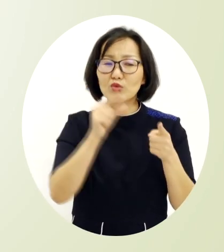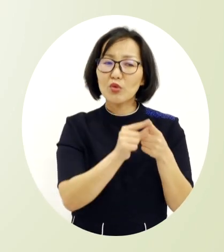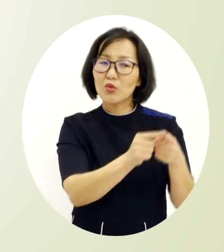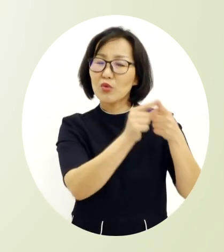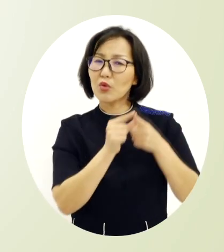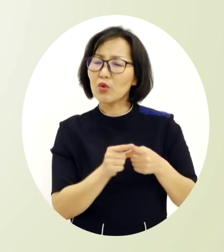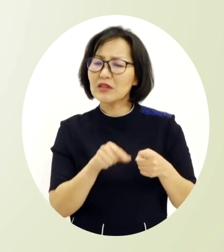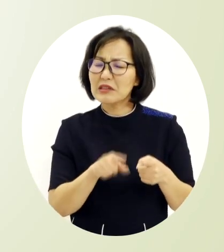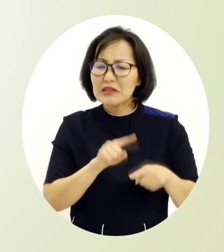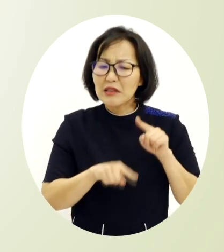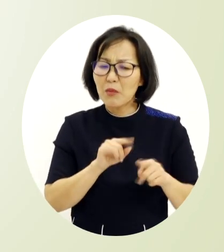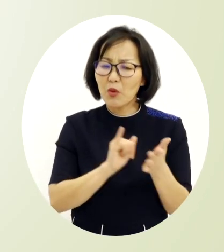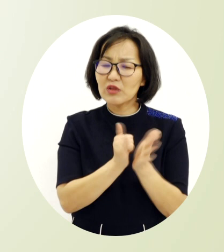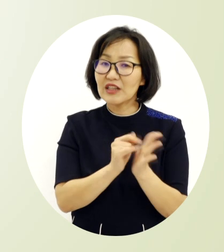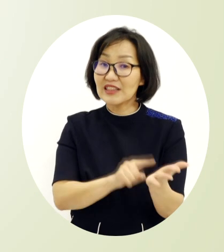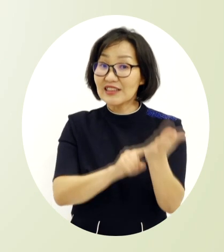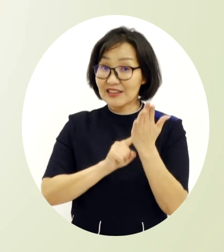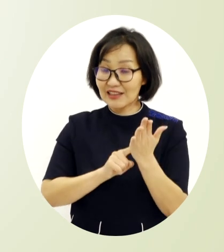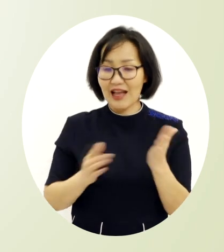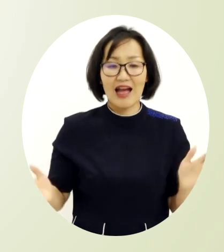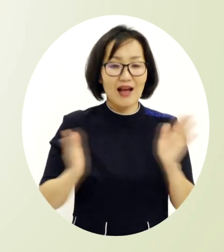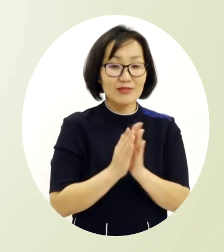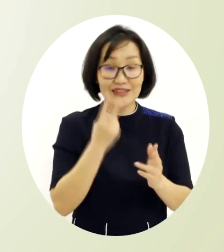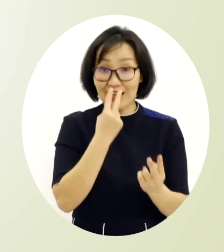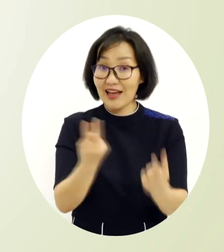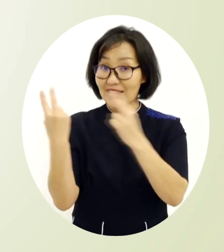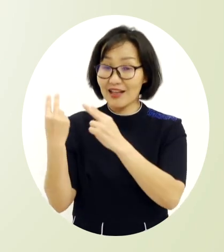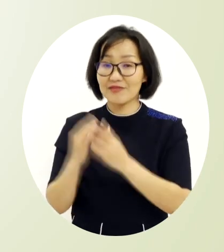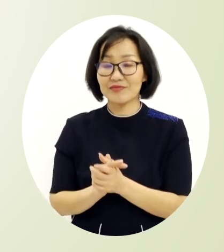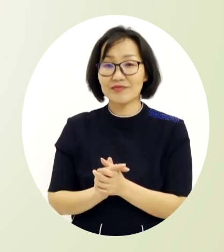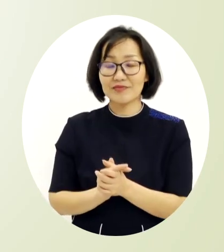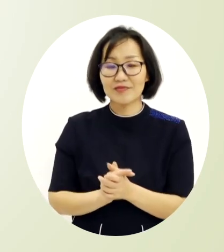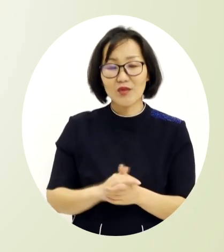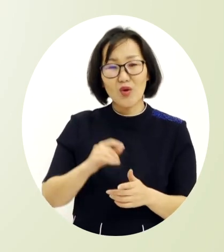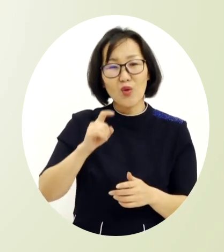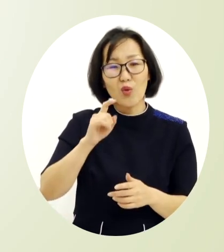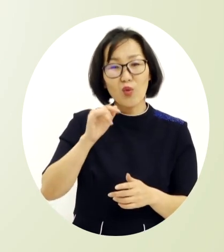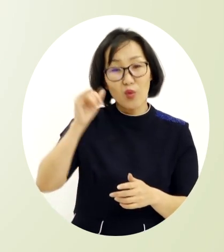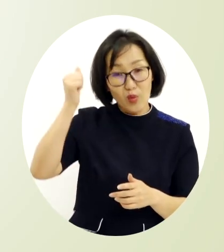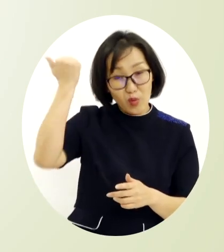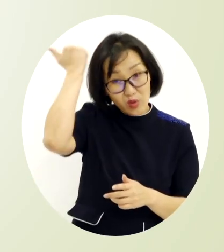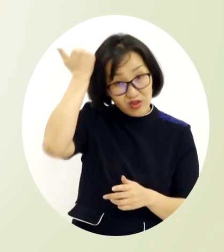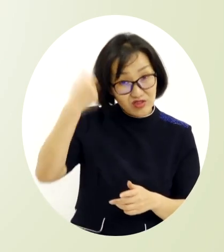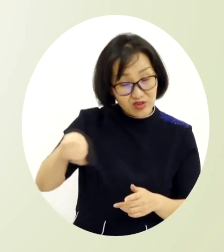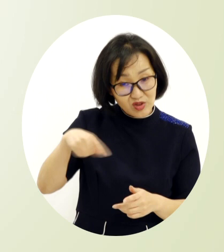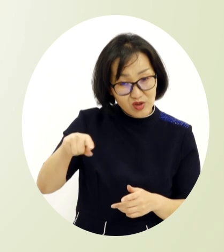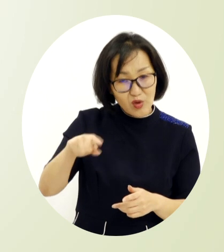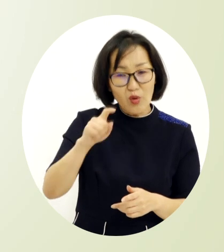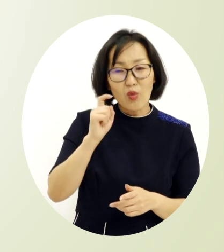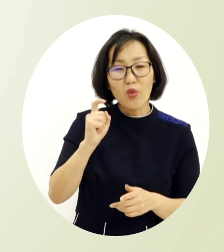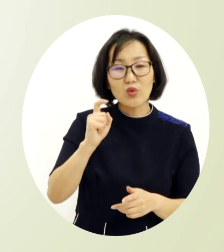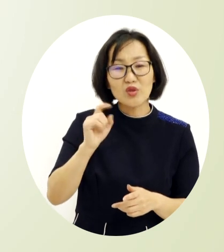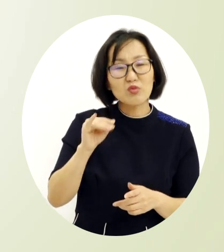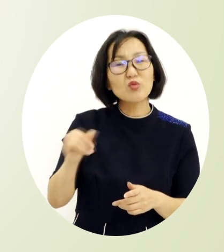илэрхийлж байгааг хамтдаа харцгаая. Хурганы хуучин уут гэдэг маань шин төрсөн хургийг